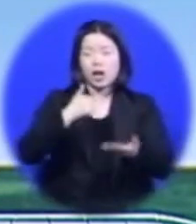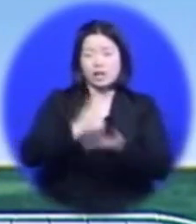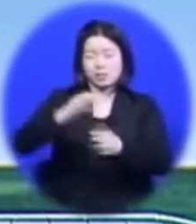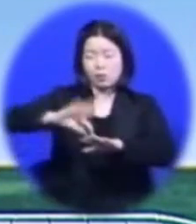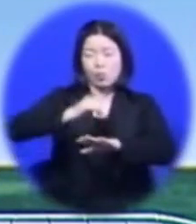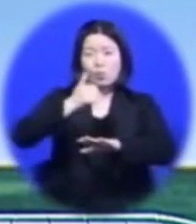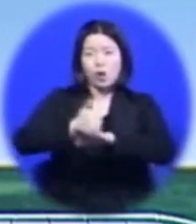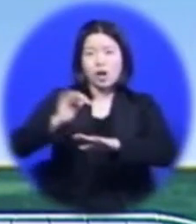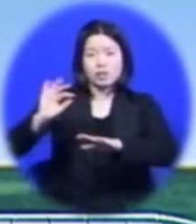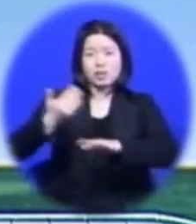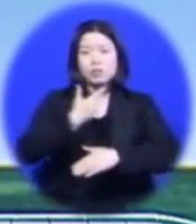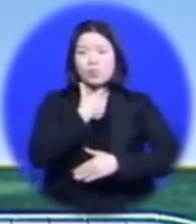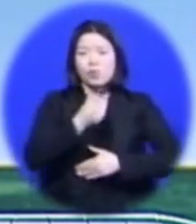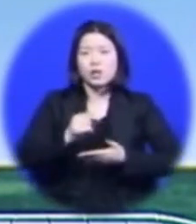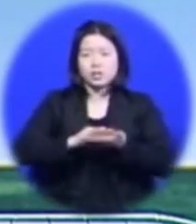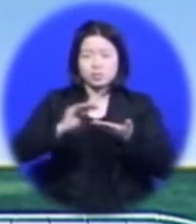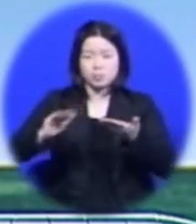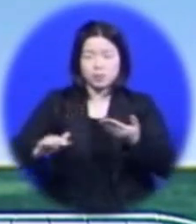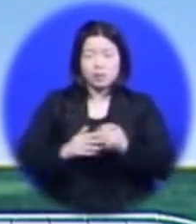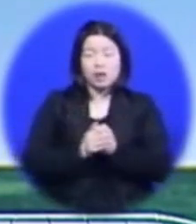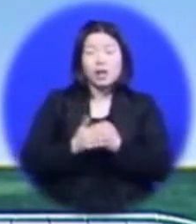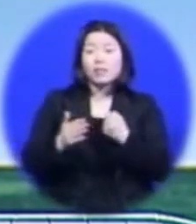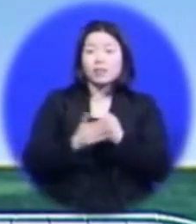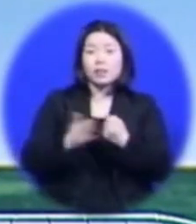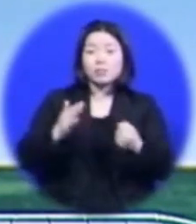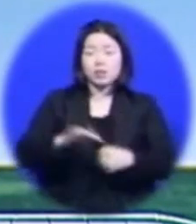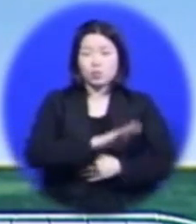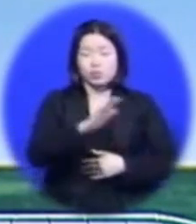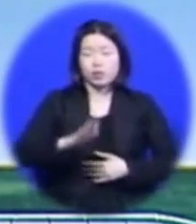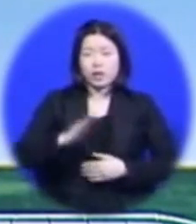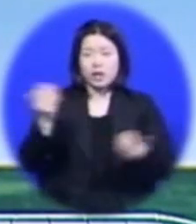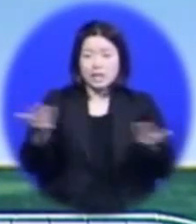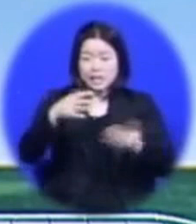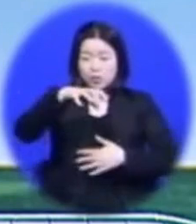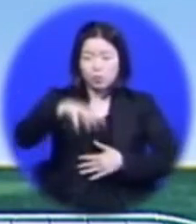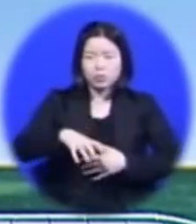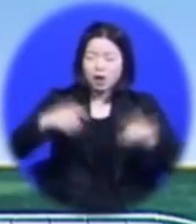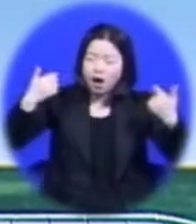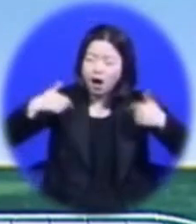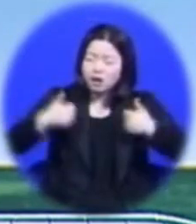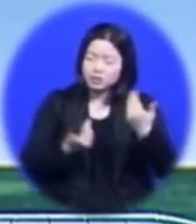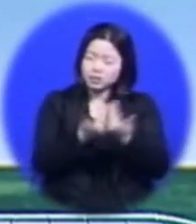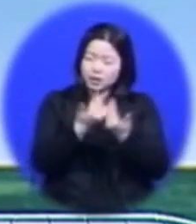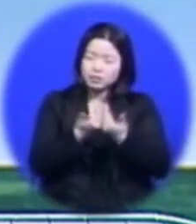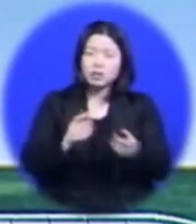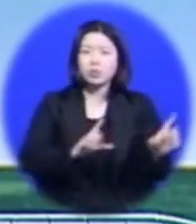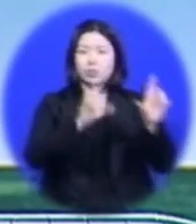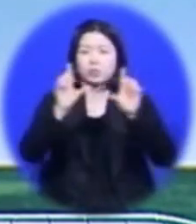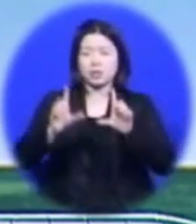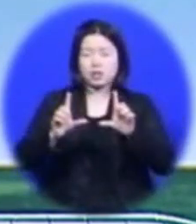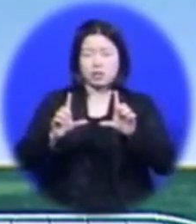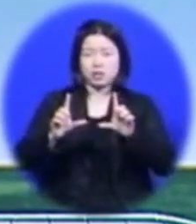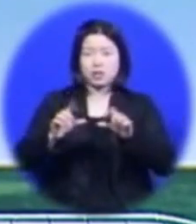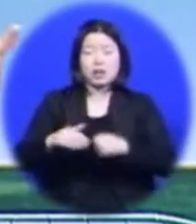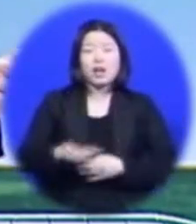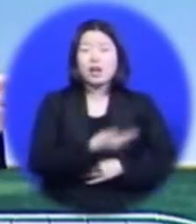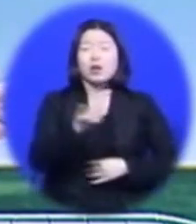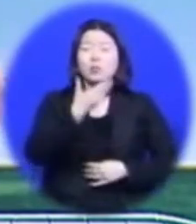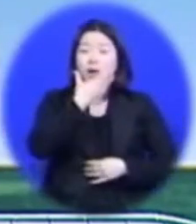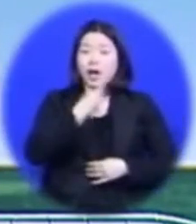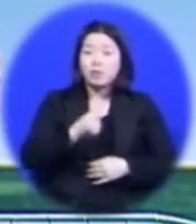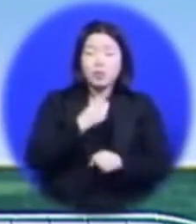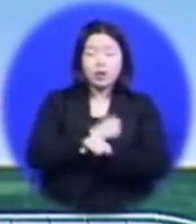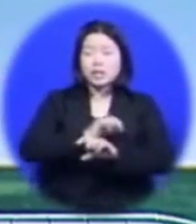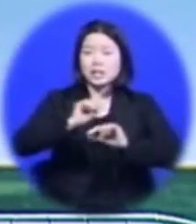왕 되시기를 원하십니다. 그러니 우리가 일터에서 늘 갈등하고 사는 거죠. 여러분, 행복하지